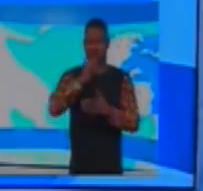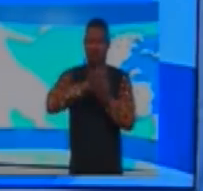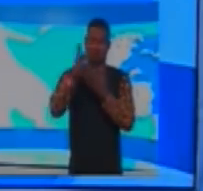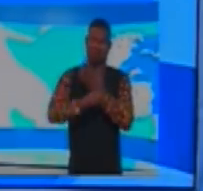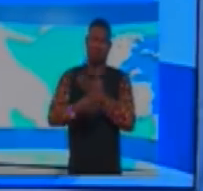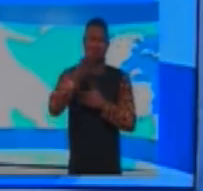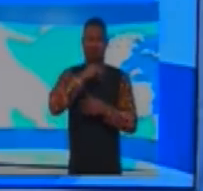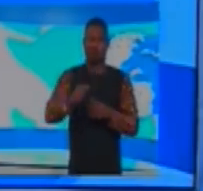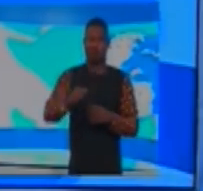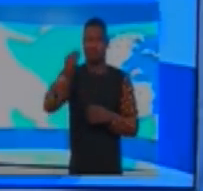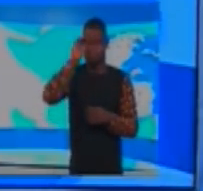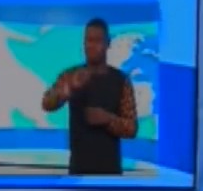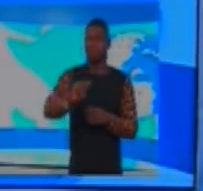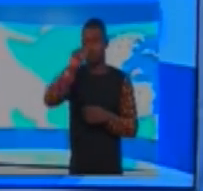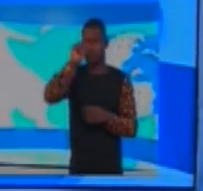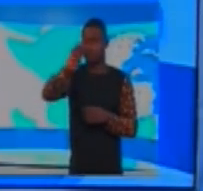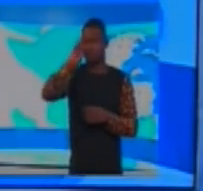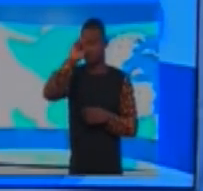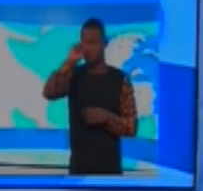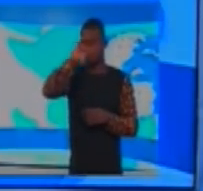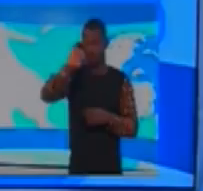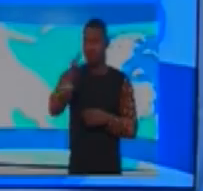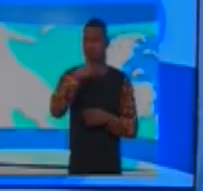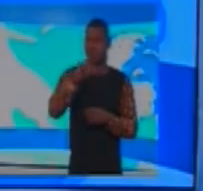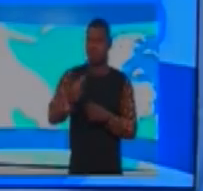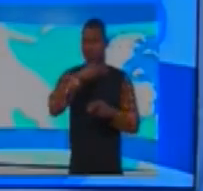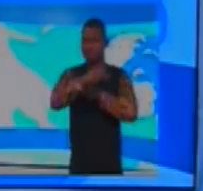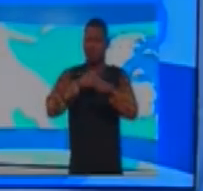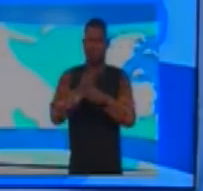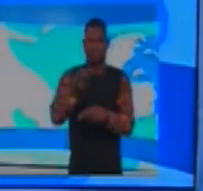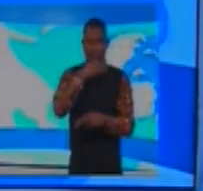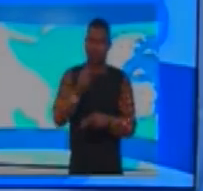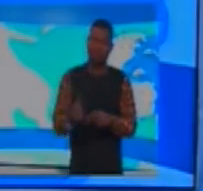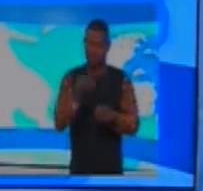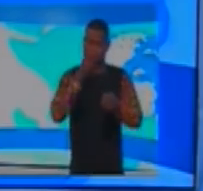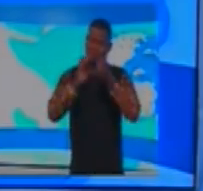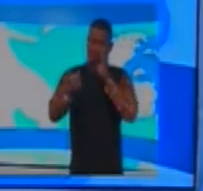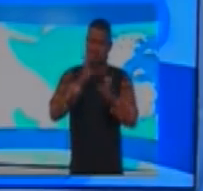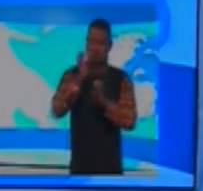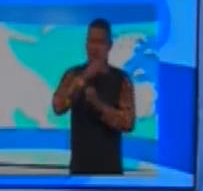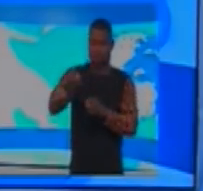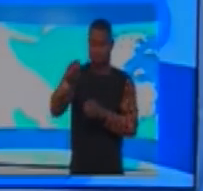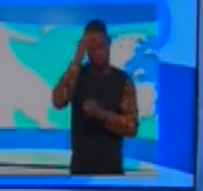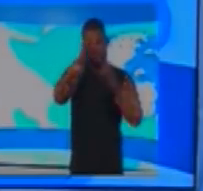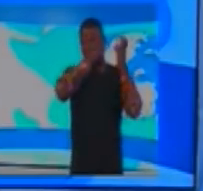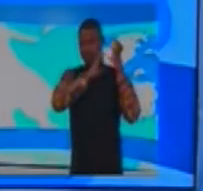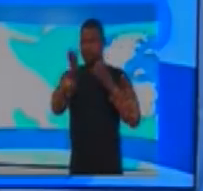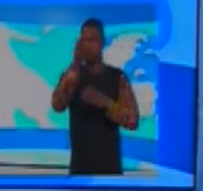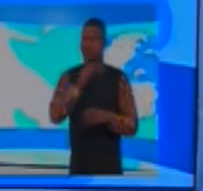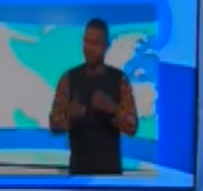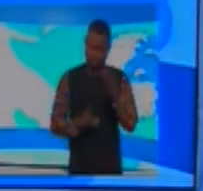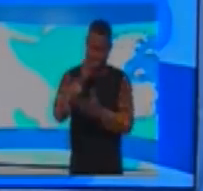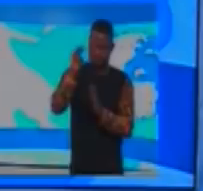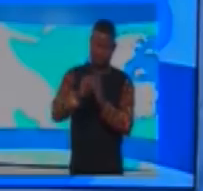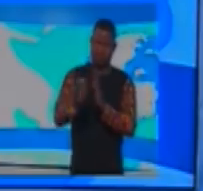projet Backbone National des Télécommunications du Burkina Faso et la ministre en charge du développement de l'économie numérique à